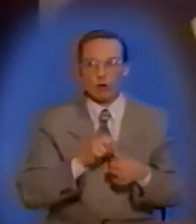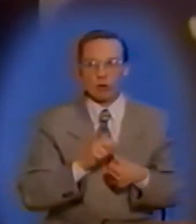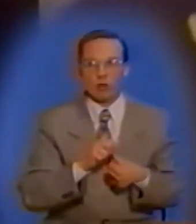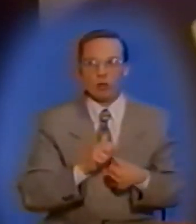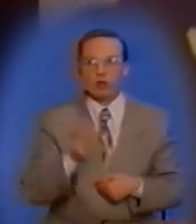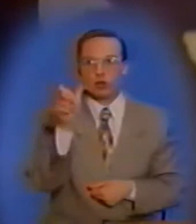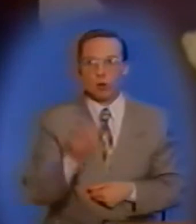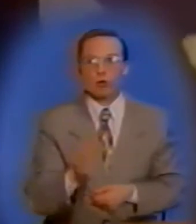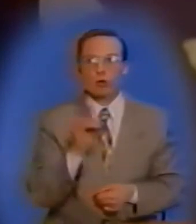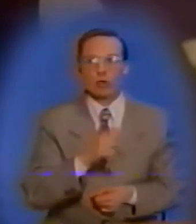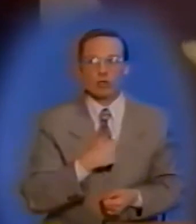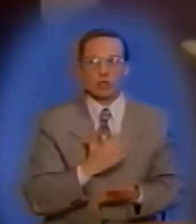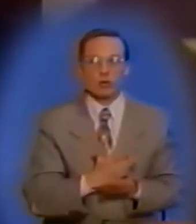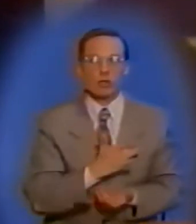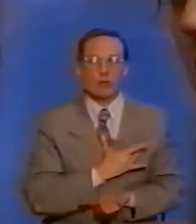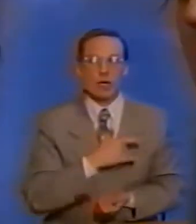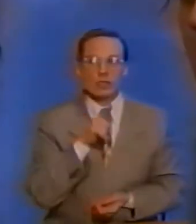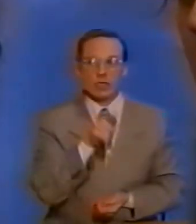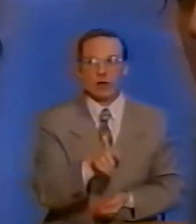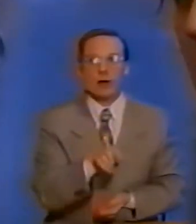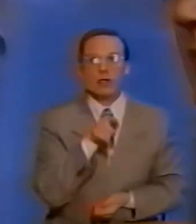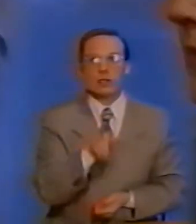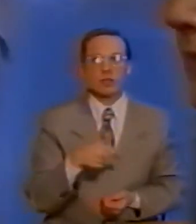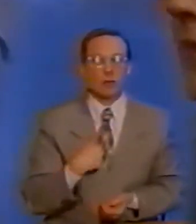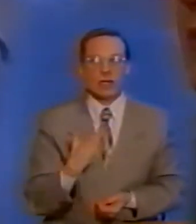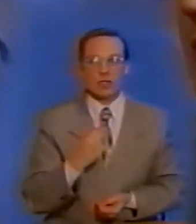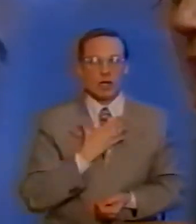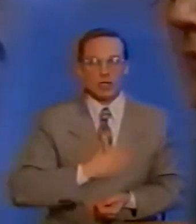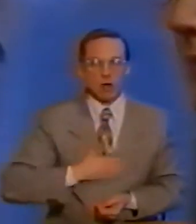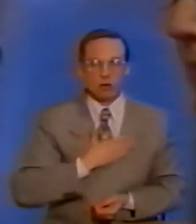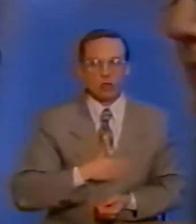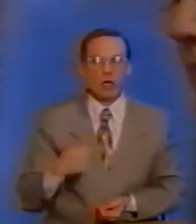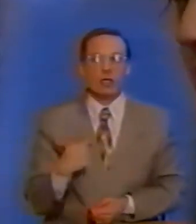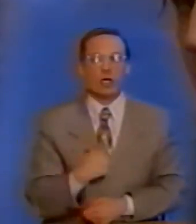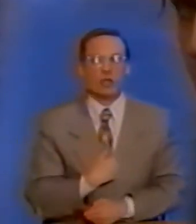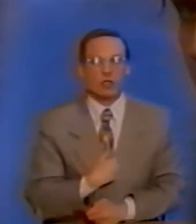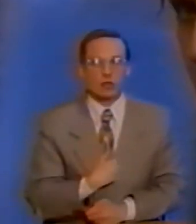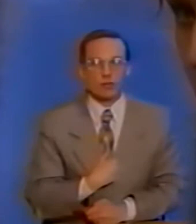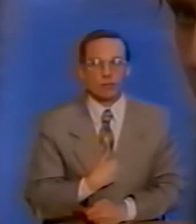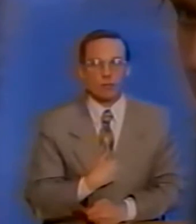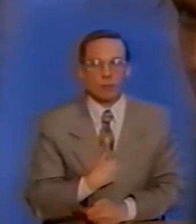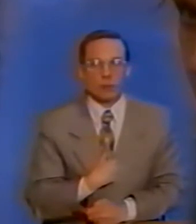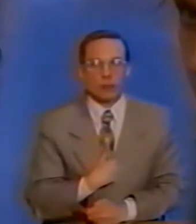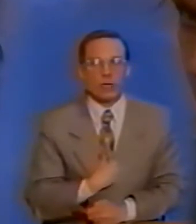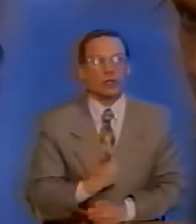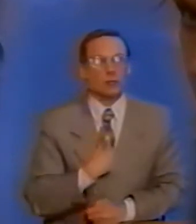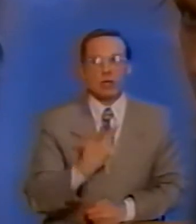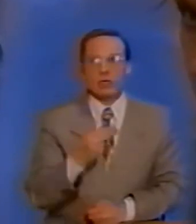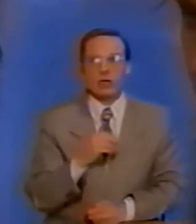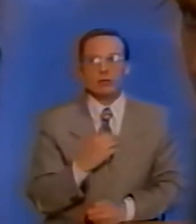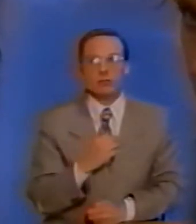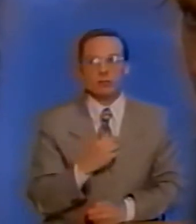kad aš esu įsimylėjęs jį. Ir tas manęs nejaudina, kad aš... Nes aš ne, man